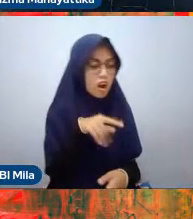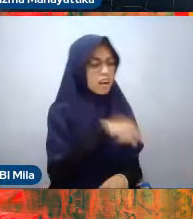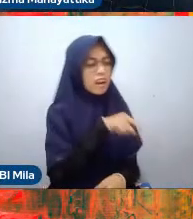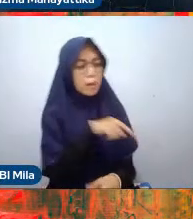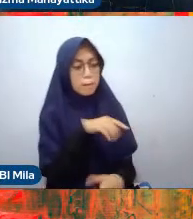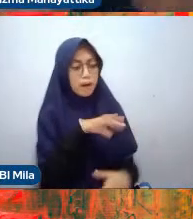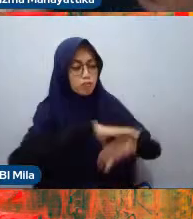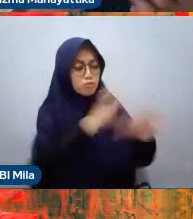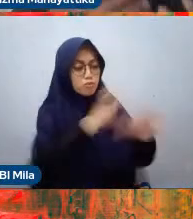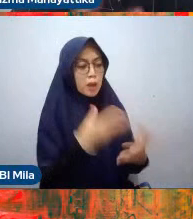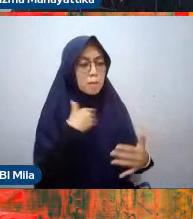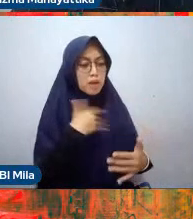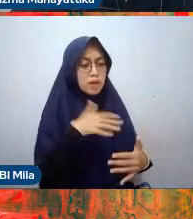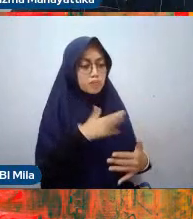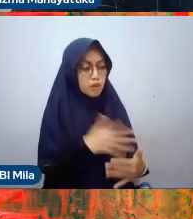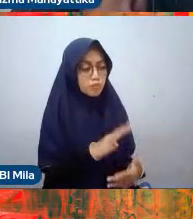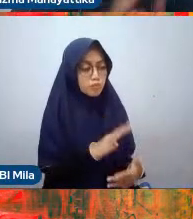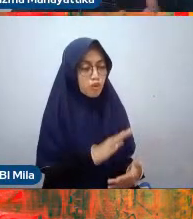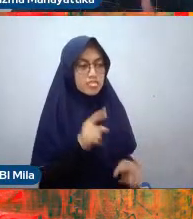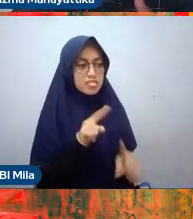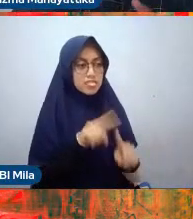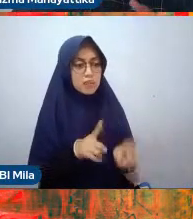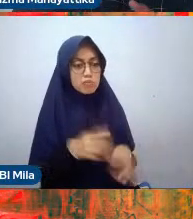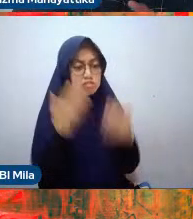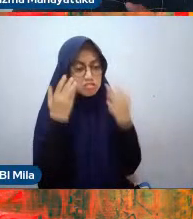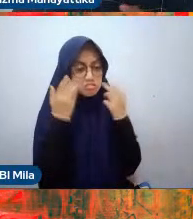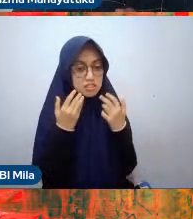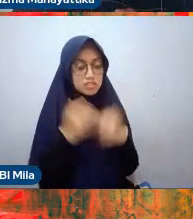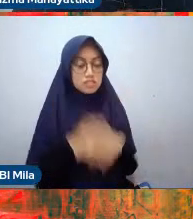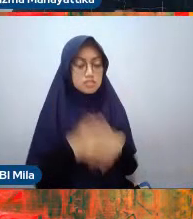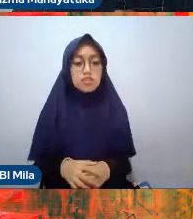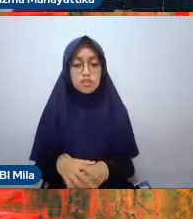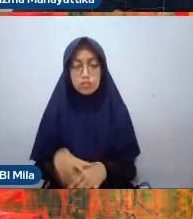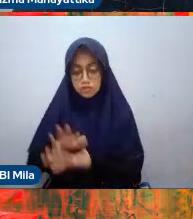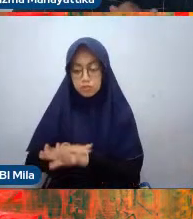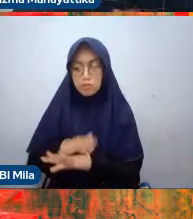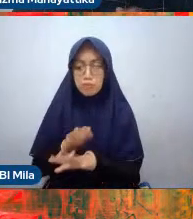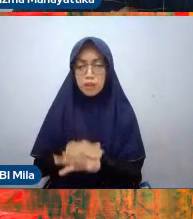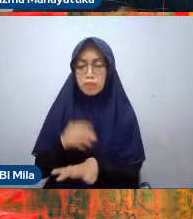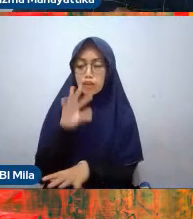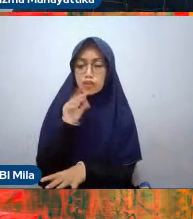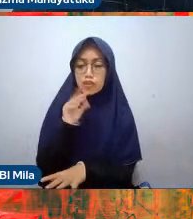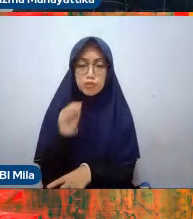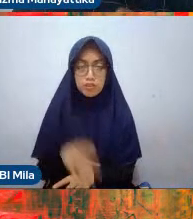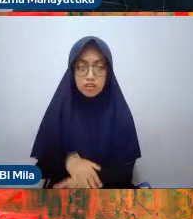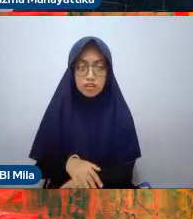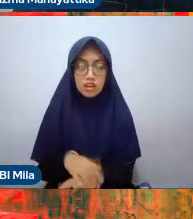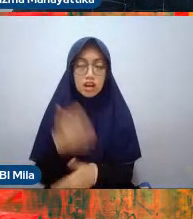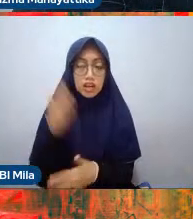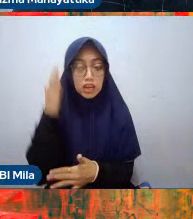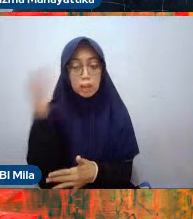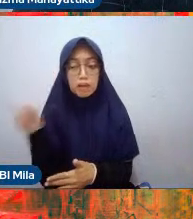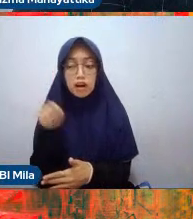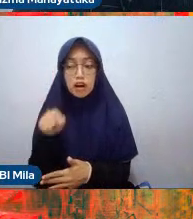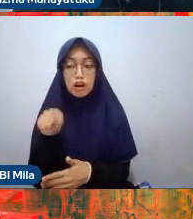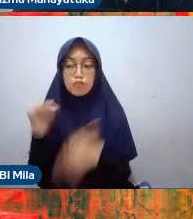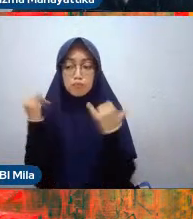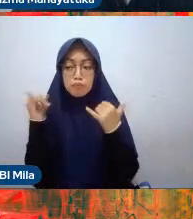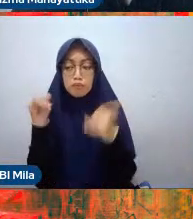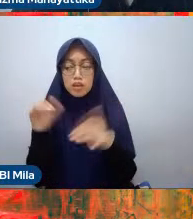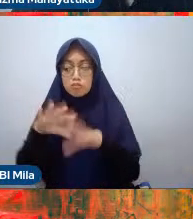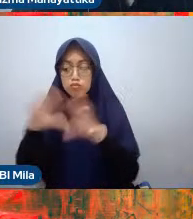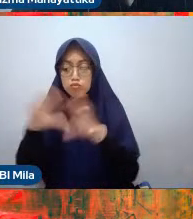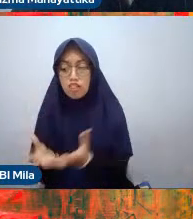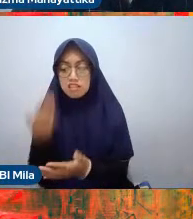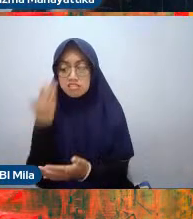apa. Bener gak? Itu dulu lah kita paham. Baru kita ngobrol sama dia. Oh ini main bola sedih ya. Emang sedih kenapa kalau